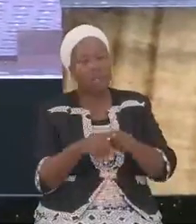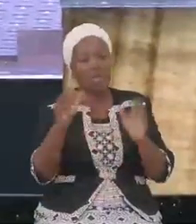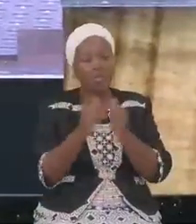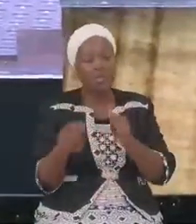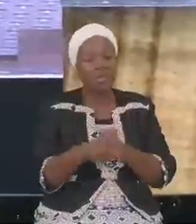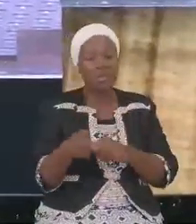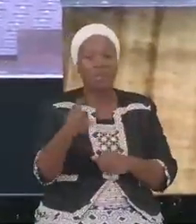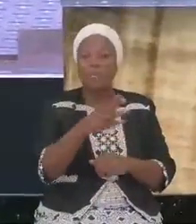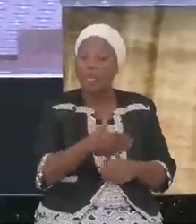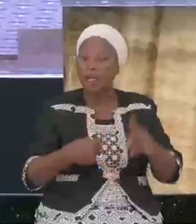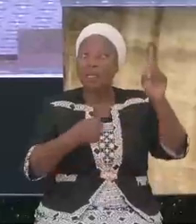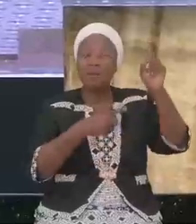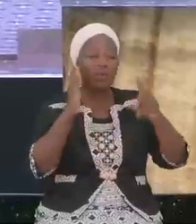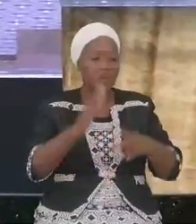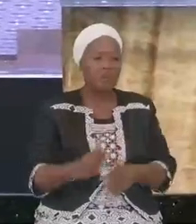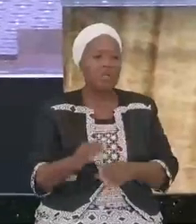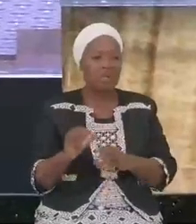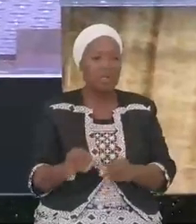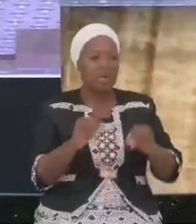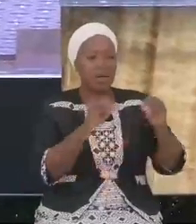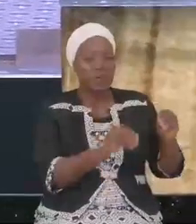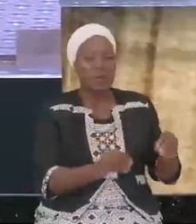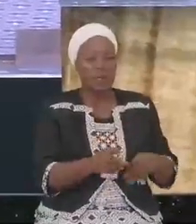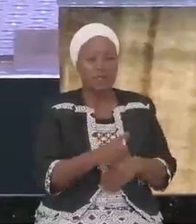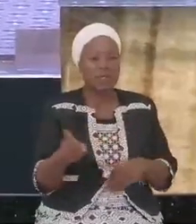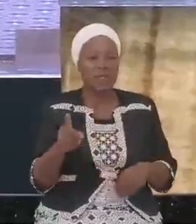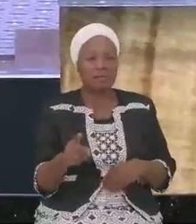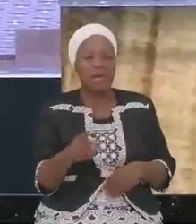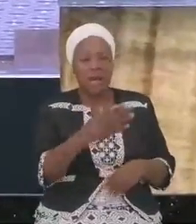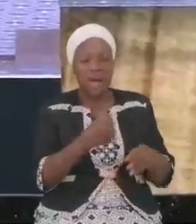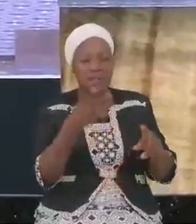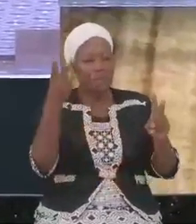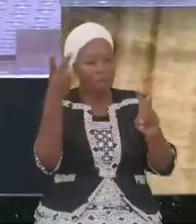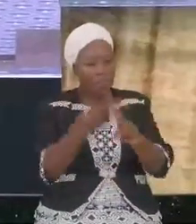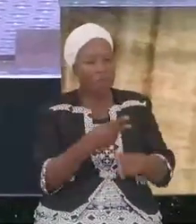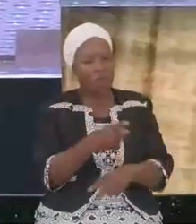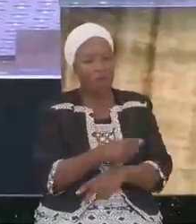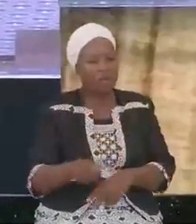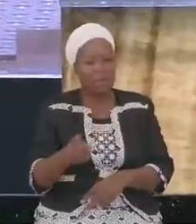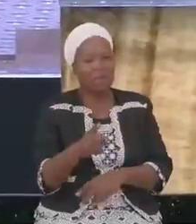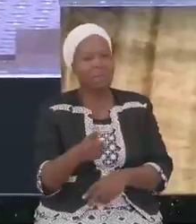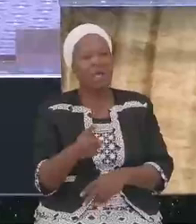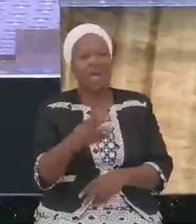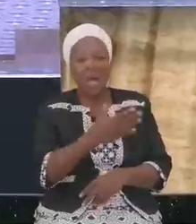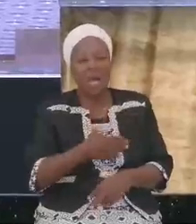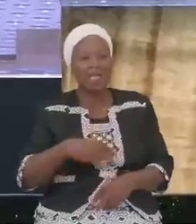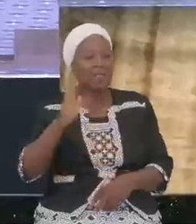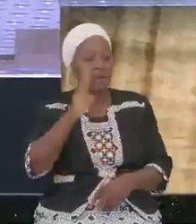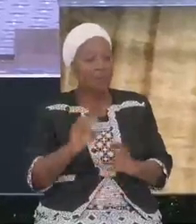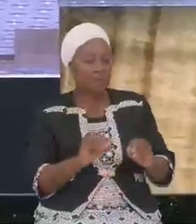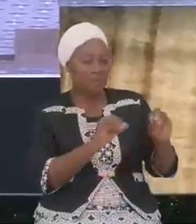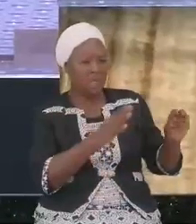eux. Je les établirai, je les multiplierai et je placerai